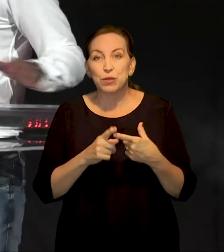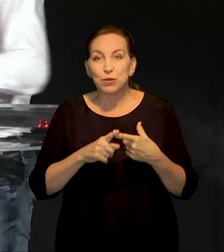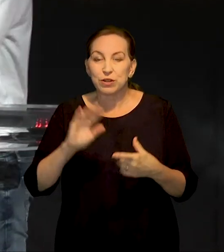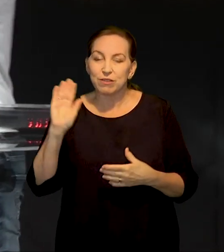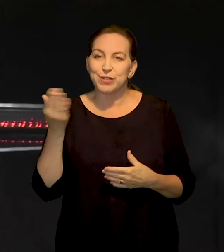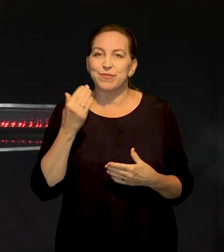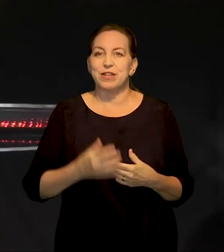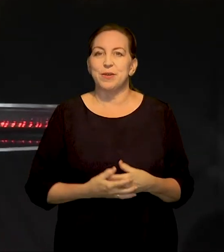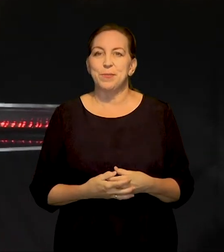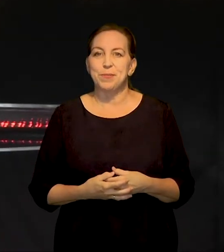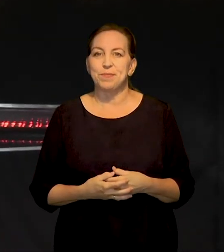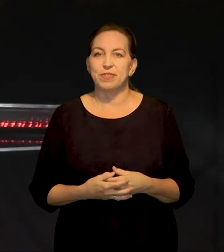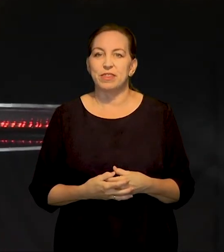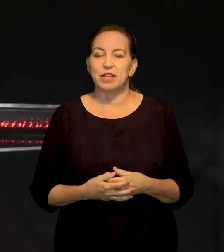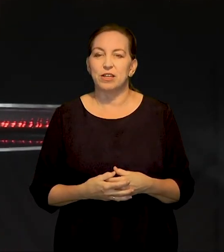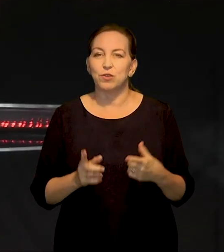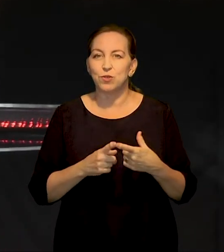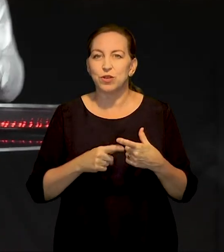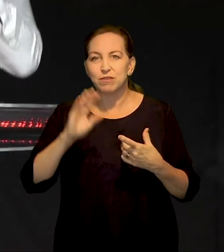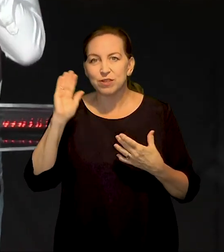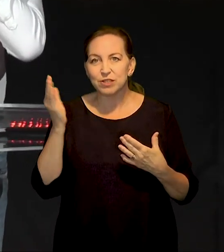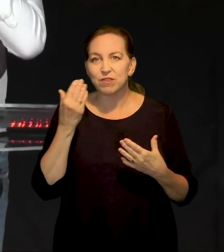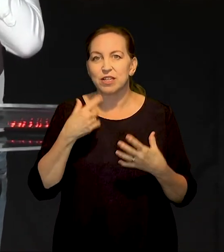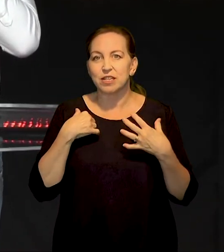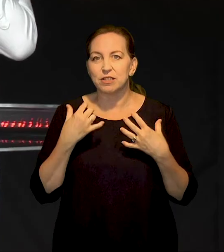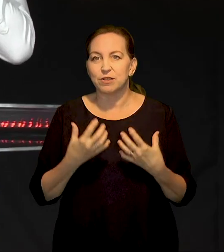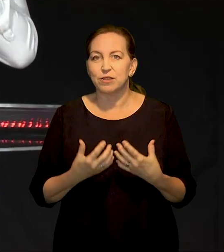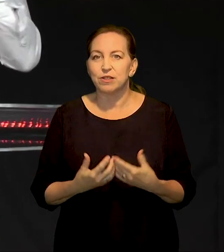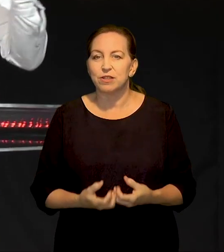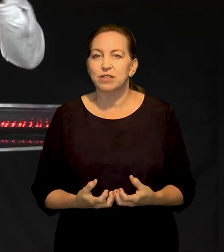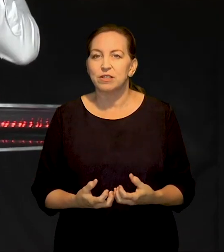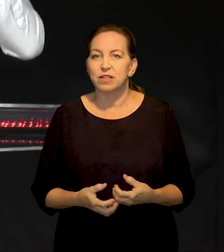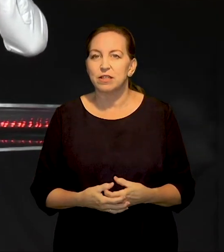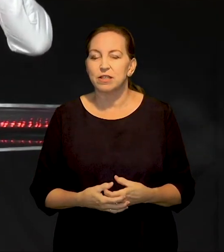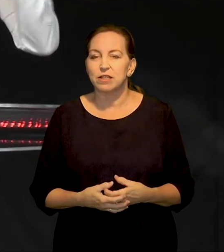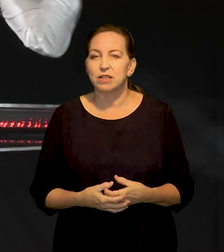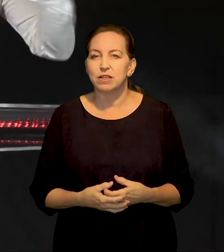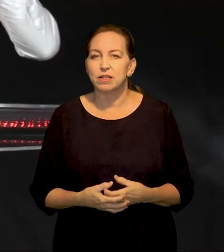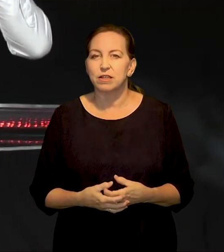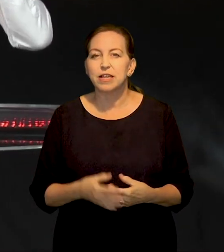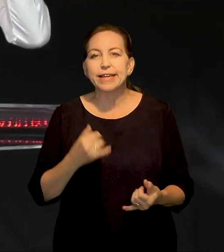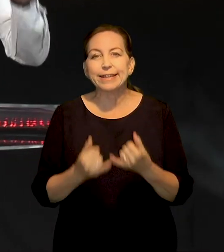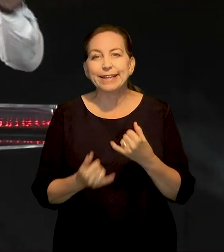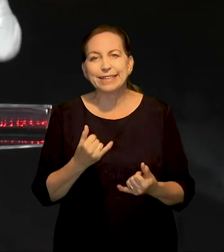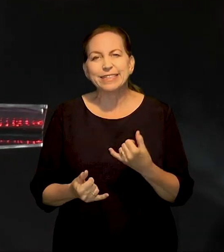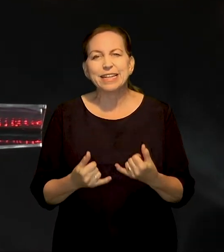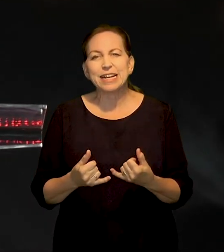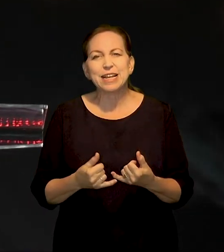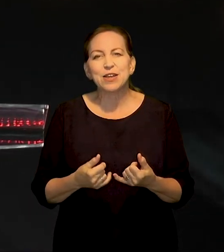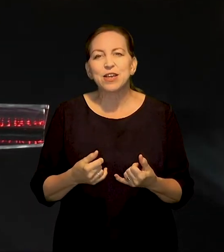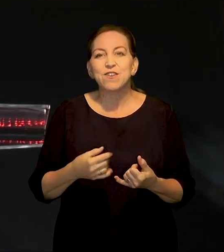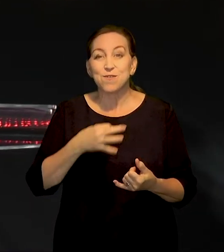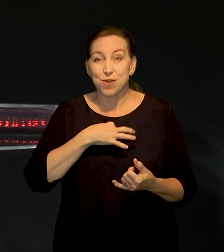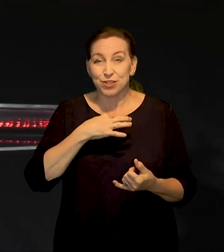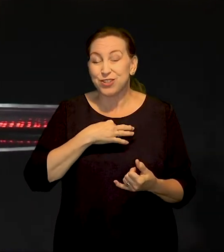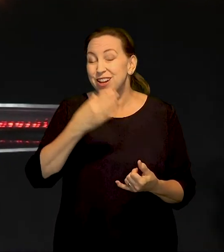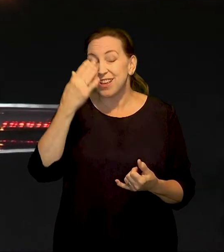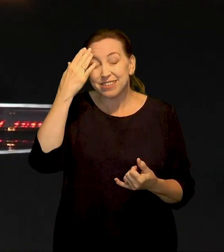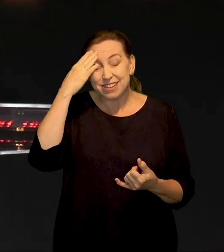Zbadać, wiem, że Duch Święty rozciąga przez to słowo już od dłuższego czasu. I chcę się modlić, chcę zrobić